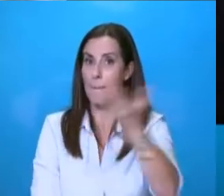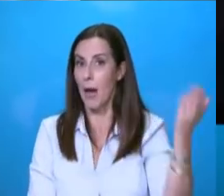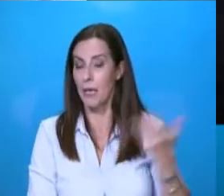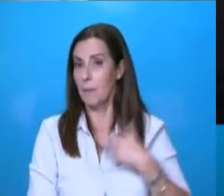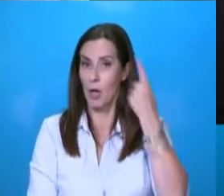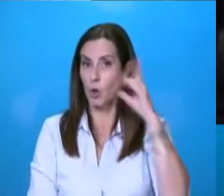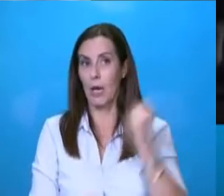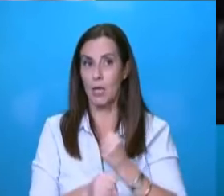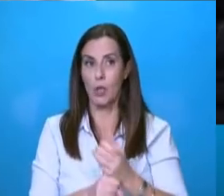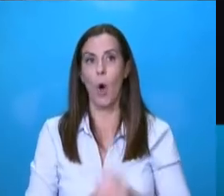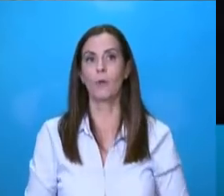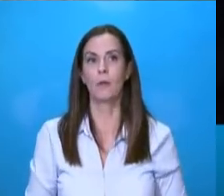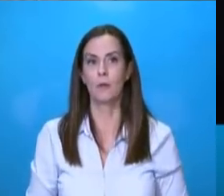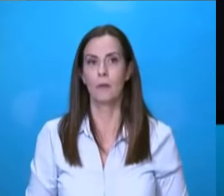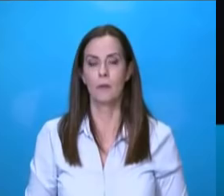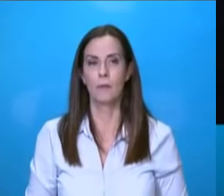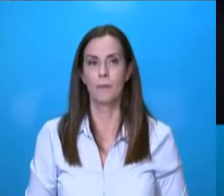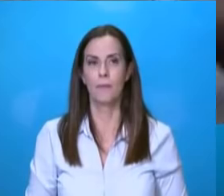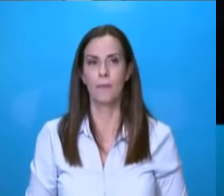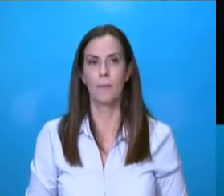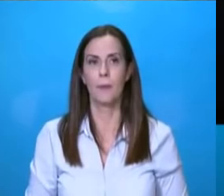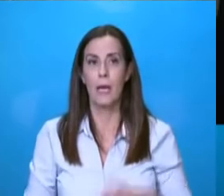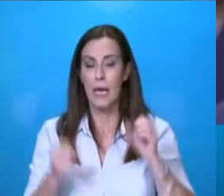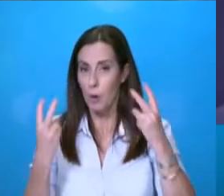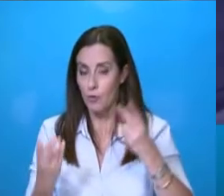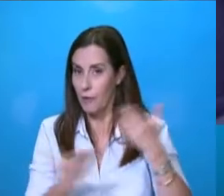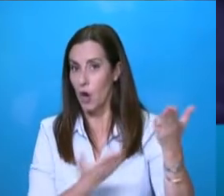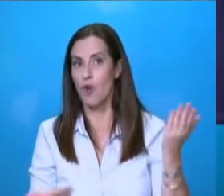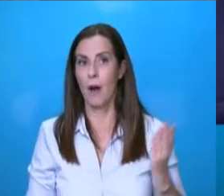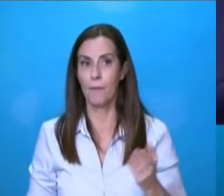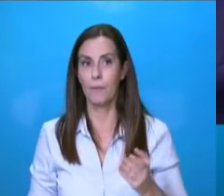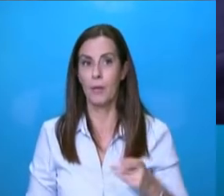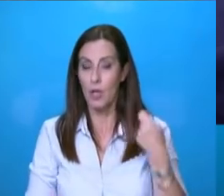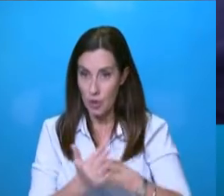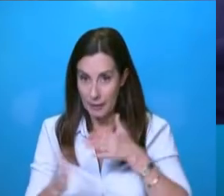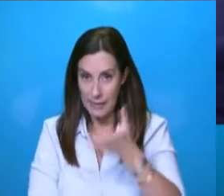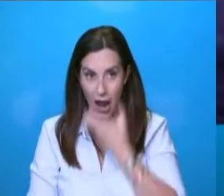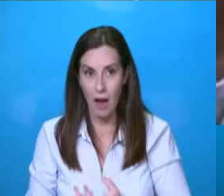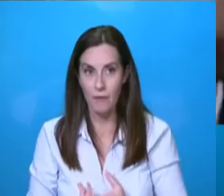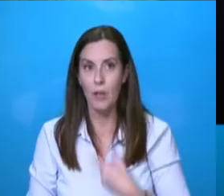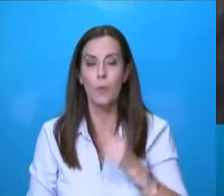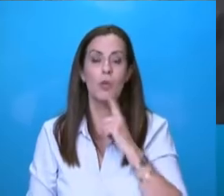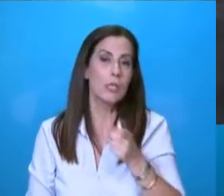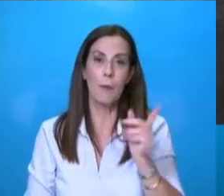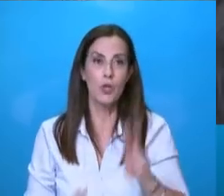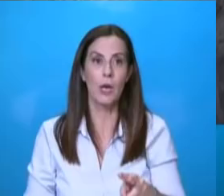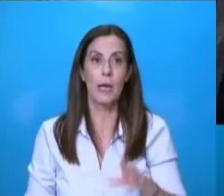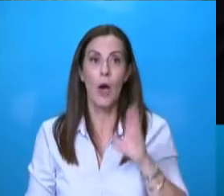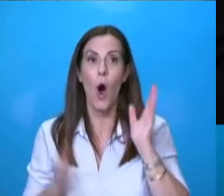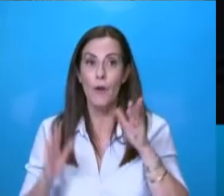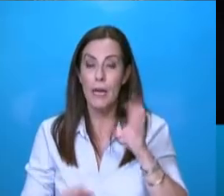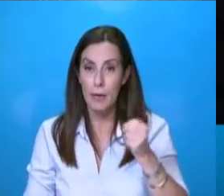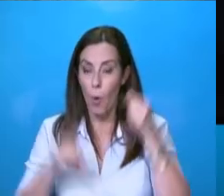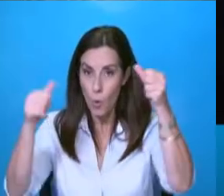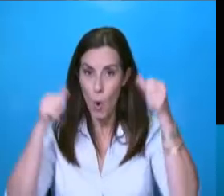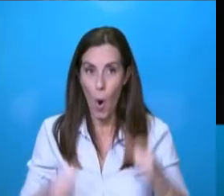מה שאתה רוצה. אני לא יודע איך נכנסים, אבל אפשר בקלות. הגיע... זה חשוב לו, בבקשה, תשלם. הגיע חבר שלם כסף וכניסה לרב. אני לא אומר שזה מה שקיים. אם הוא תולה את זה